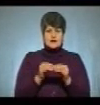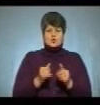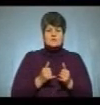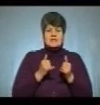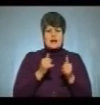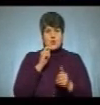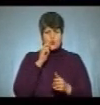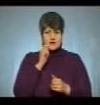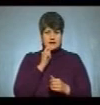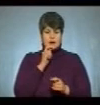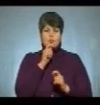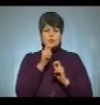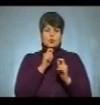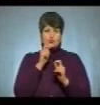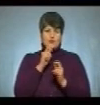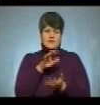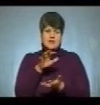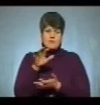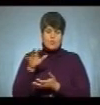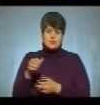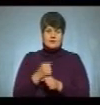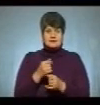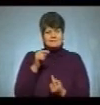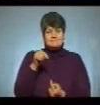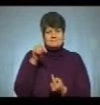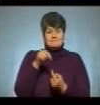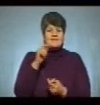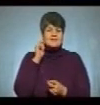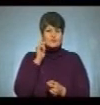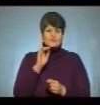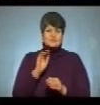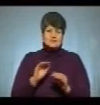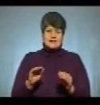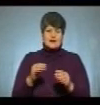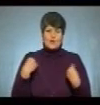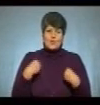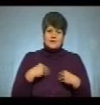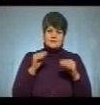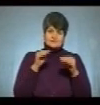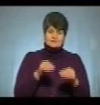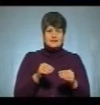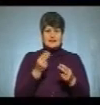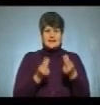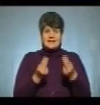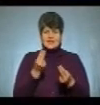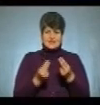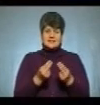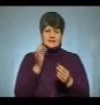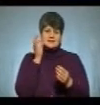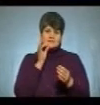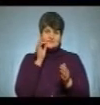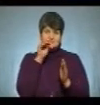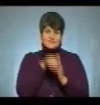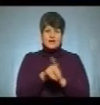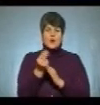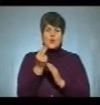України». Подарункові набори формували відповідно до віку дітей. До них поклали одяг, іграшки, канцтовари, аксесуари, солодощі та